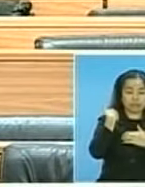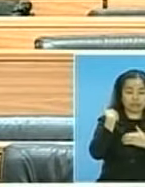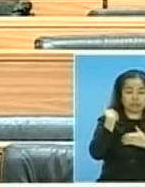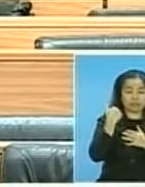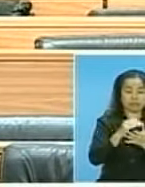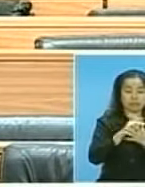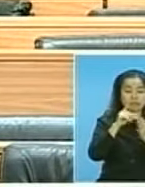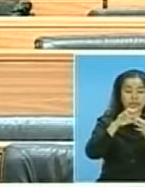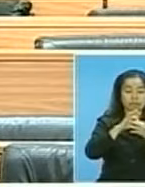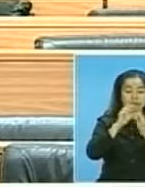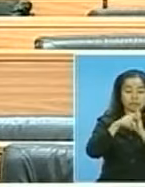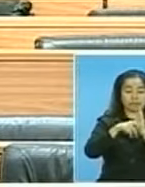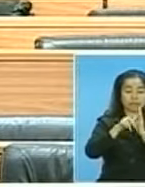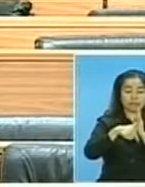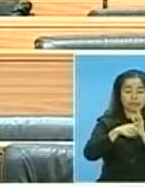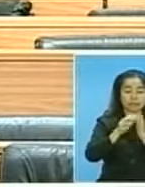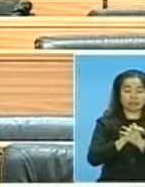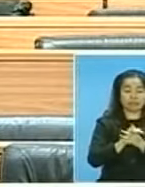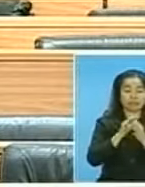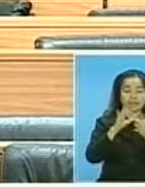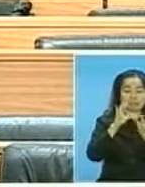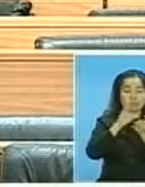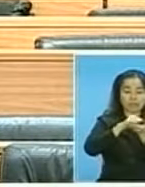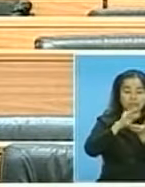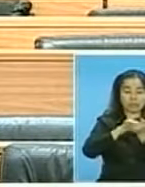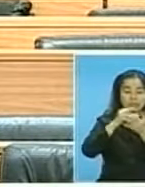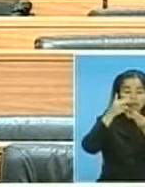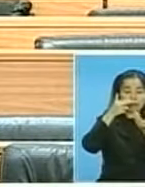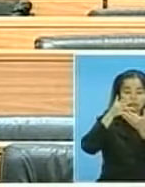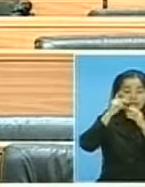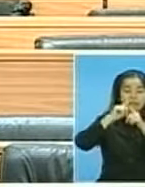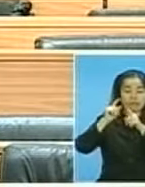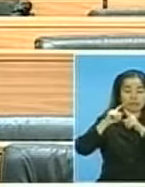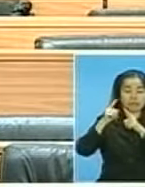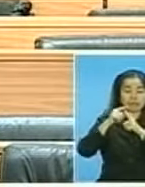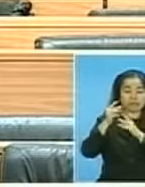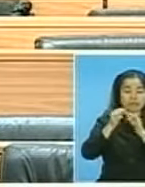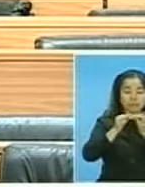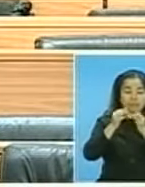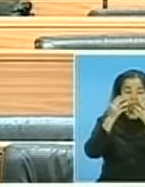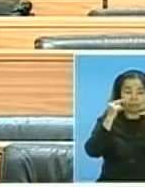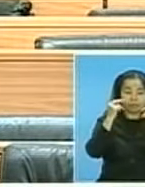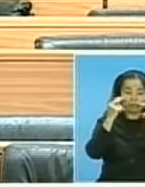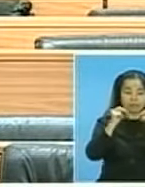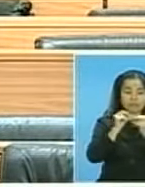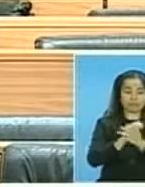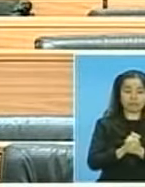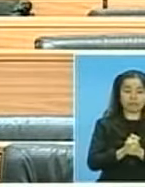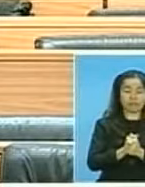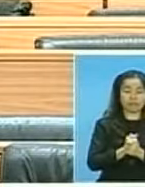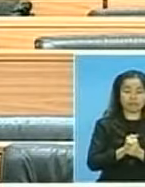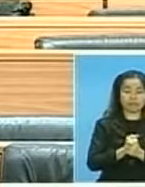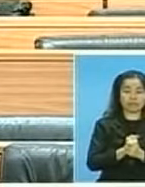บรรดาเลขานุการรัฐมนตรีที่ปรึกษารัฐมนตรีที่ปรึกษานายกรัฐมนตรี